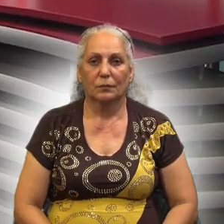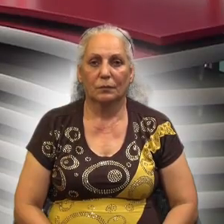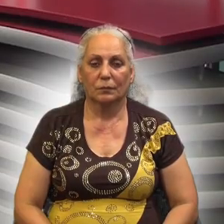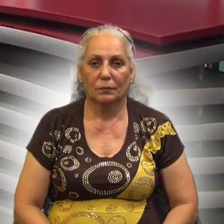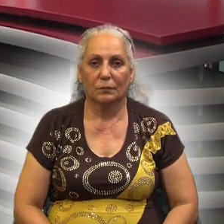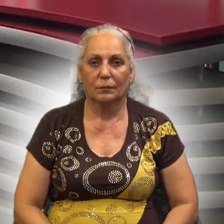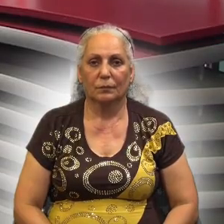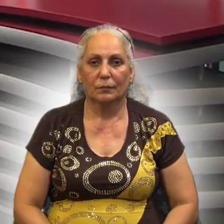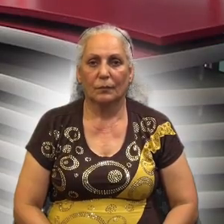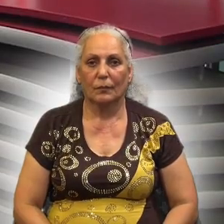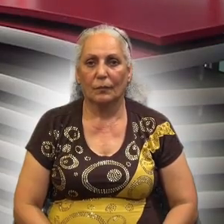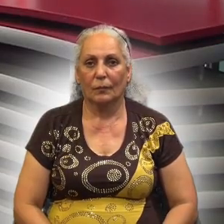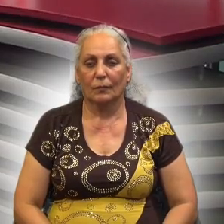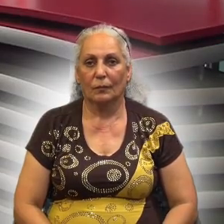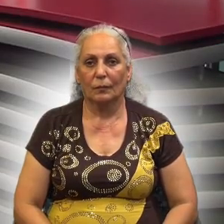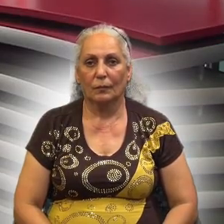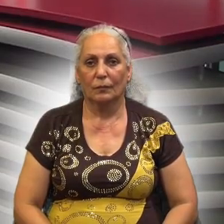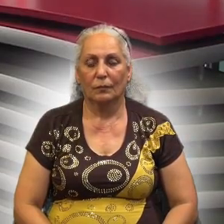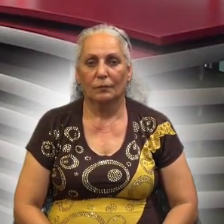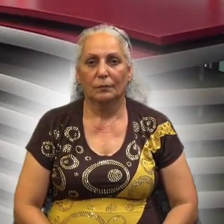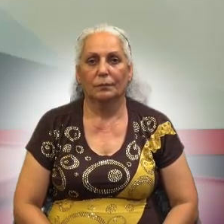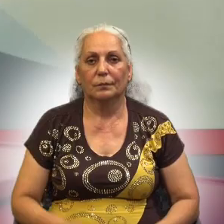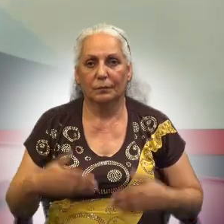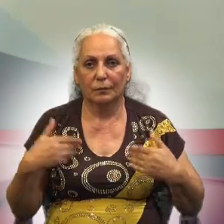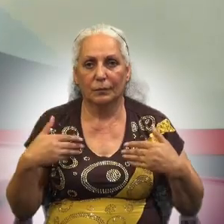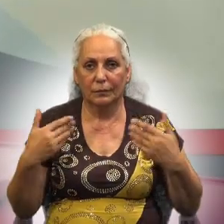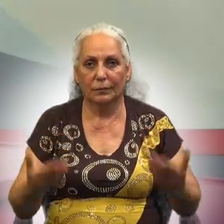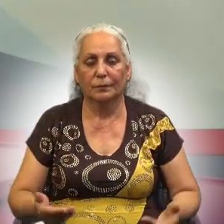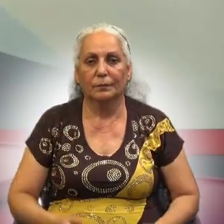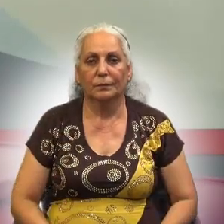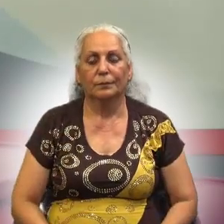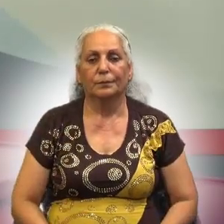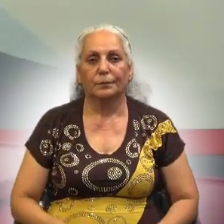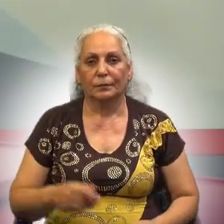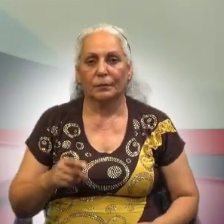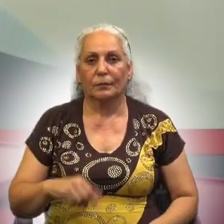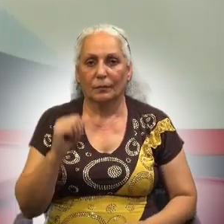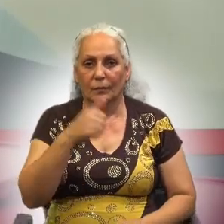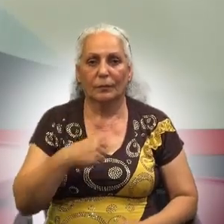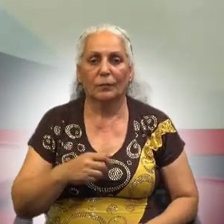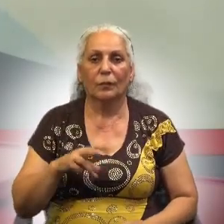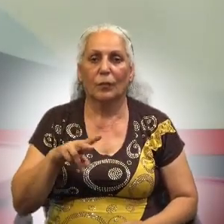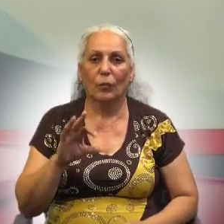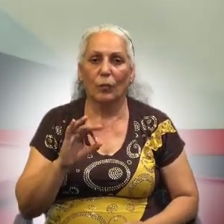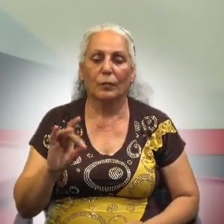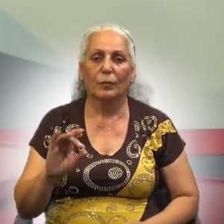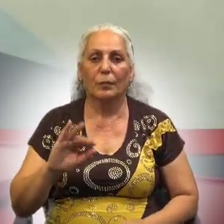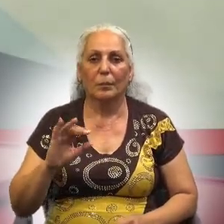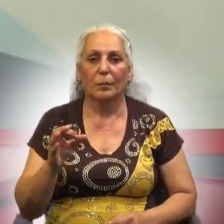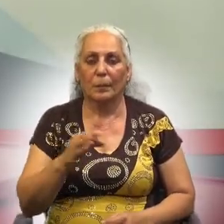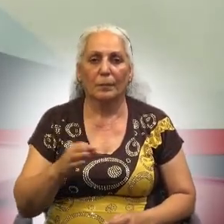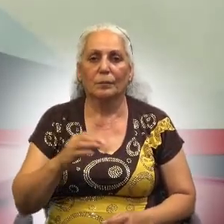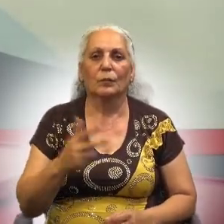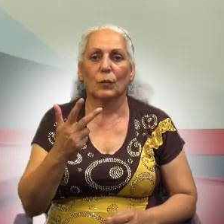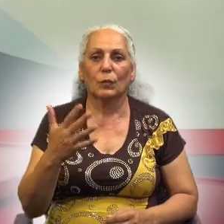Հաղորդում է Հեռուստաընկերության եթերում իրաշխատանքն է սկսում մոլորակ լրատվականը, բարև ձեզ։ Այս տարի Լոռու մարզում ևս 45 համայնք